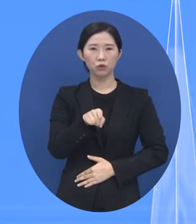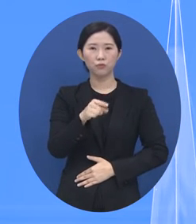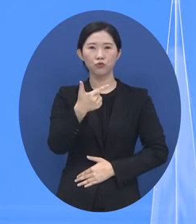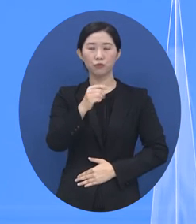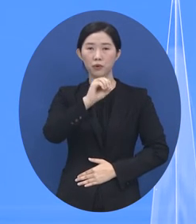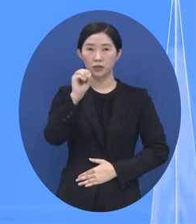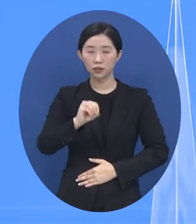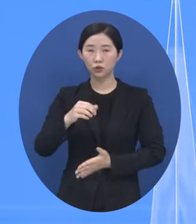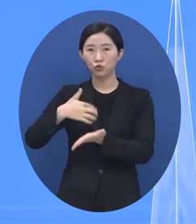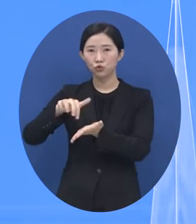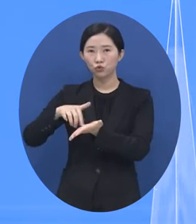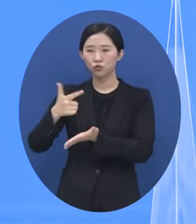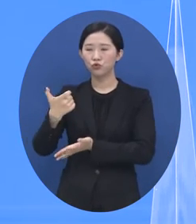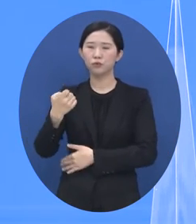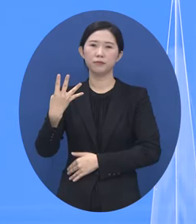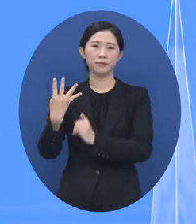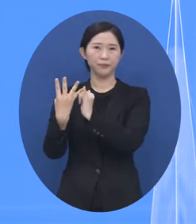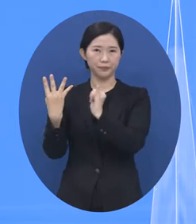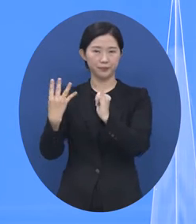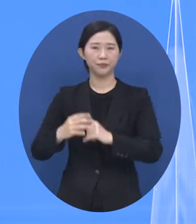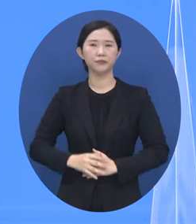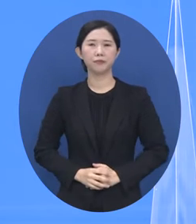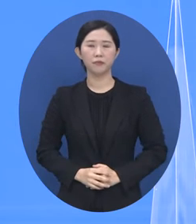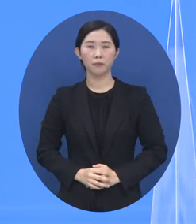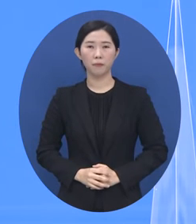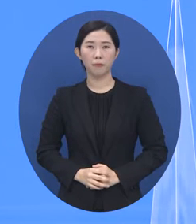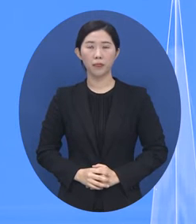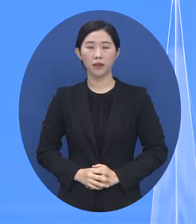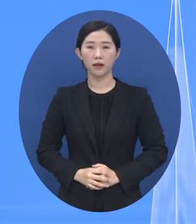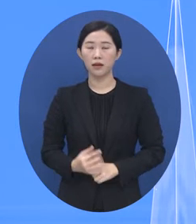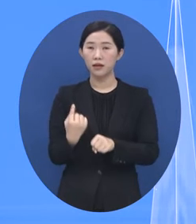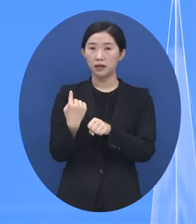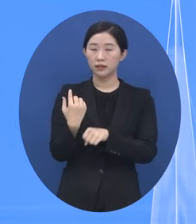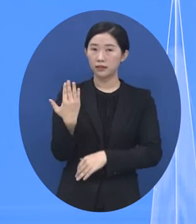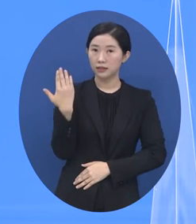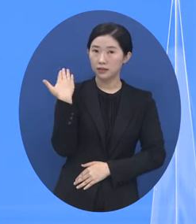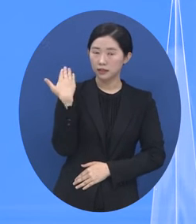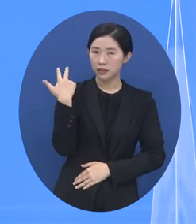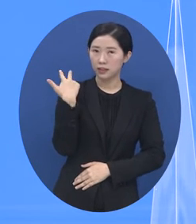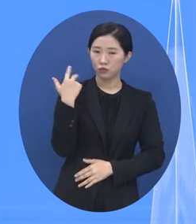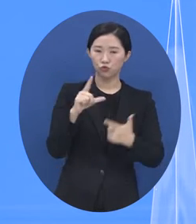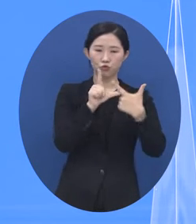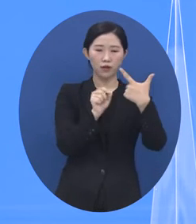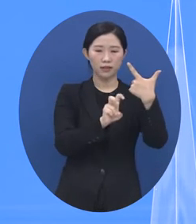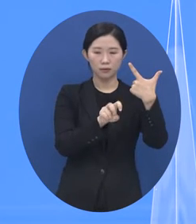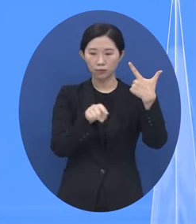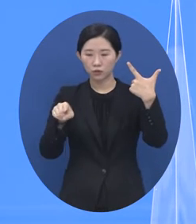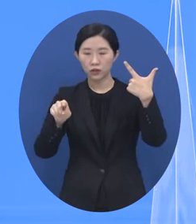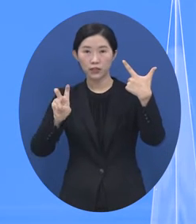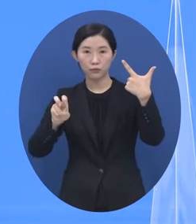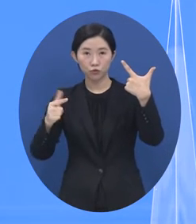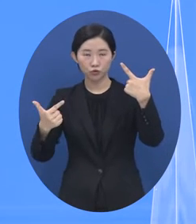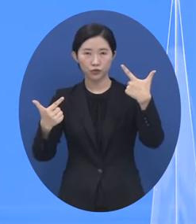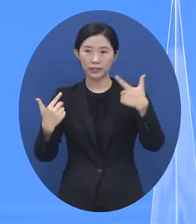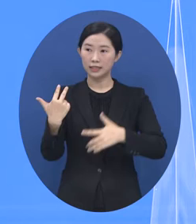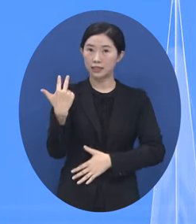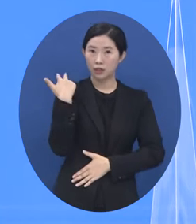29.6%인 68명입니다. 지난 6월 20일부터 6월 26일까지 한